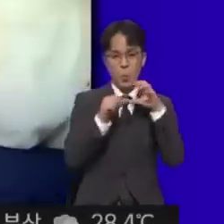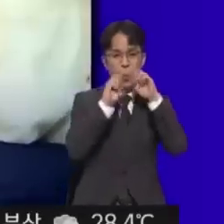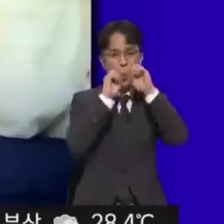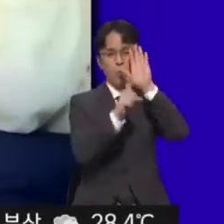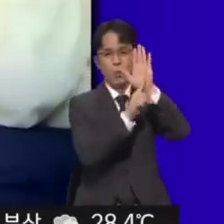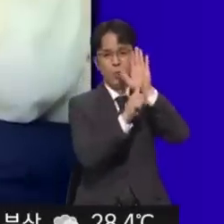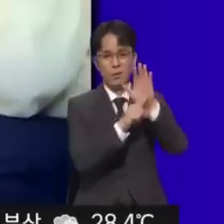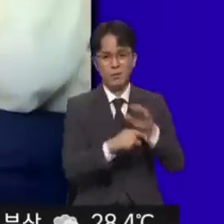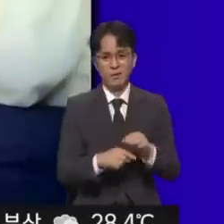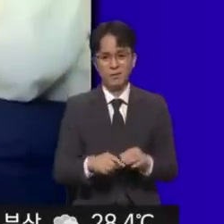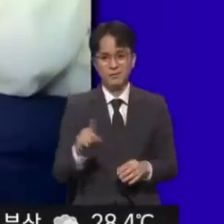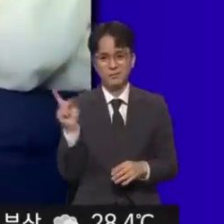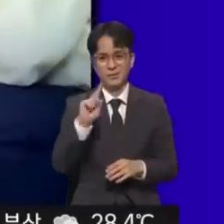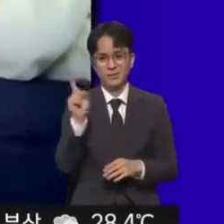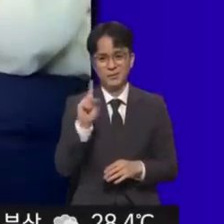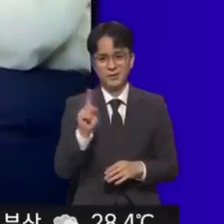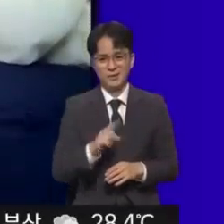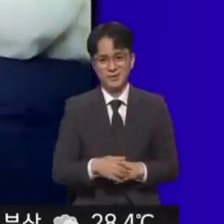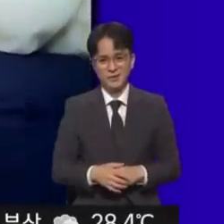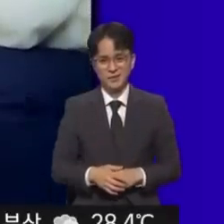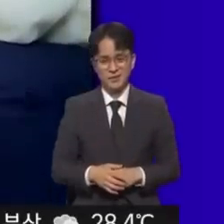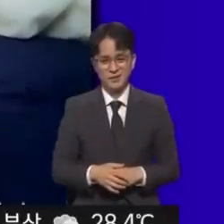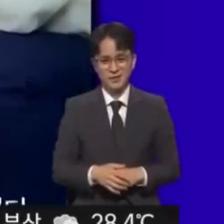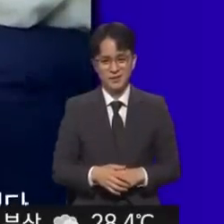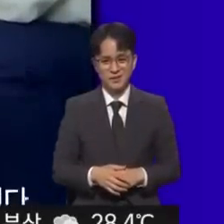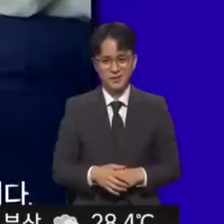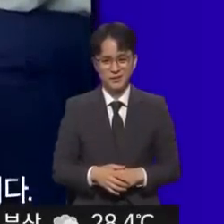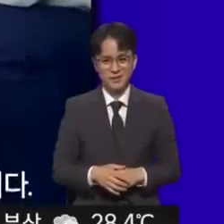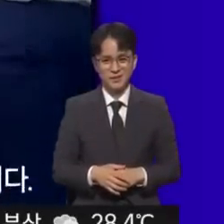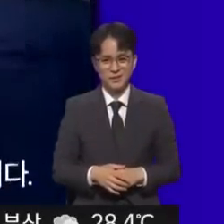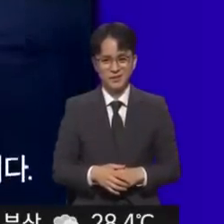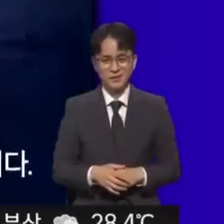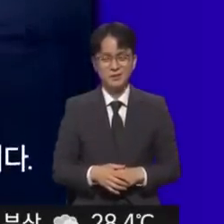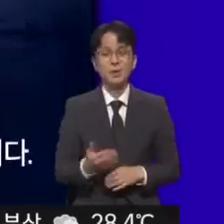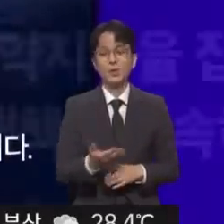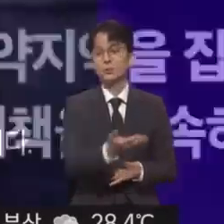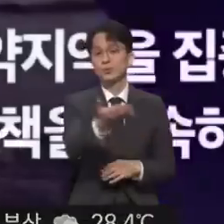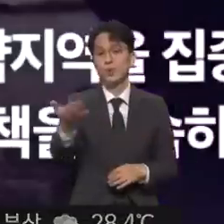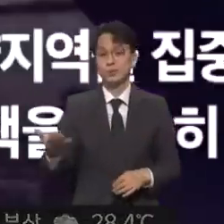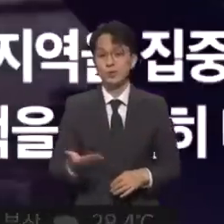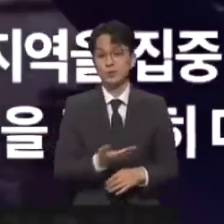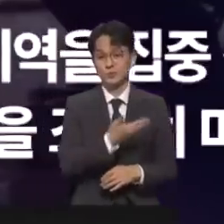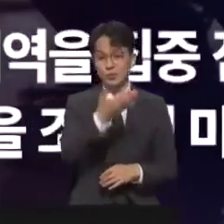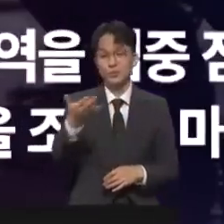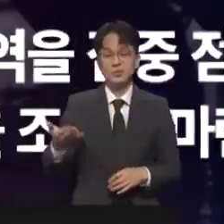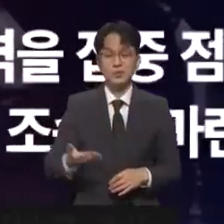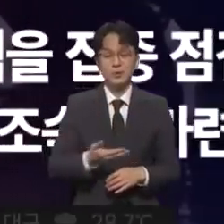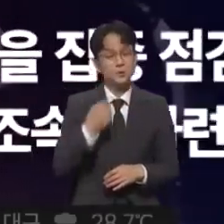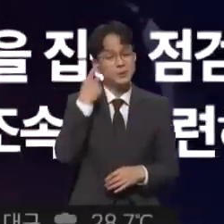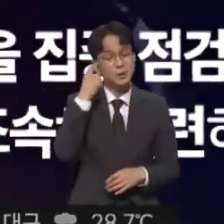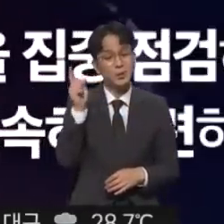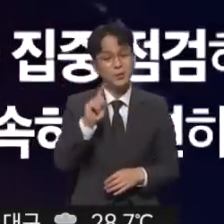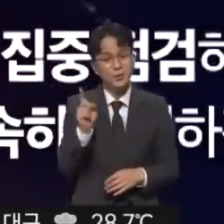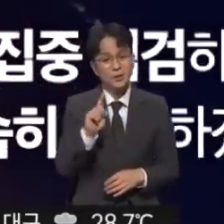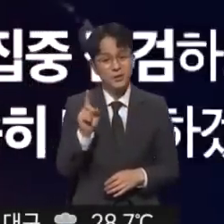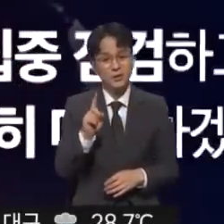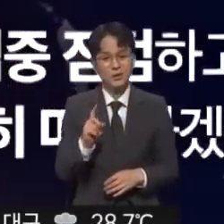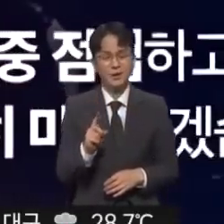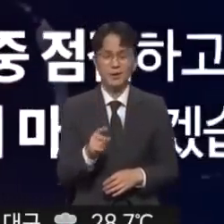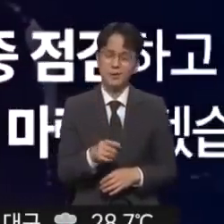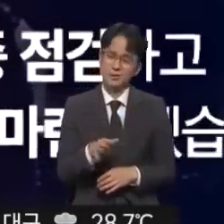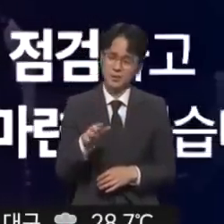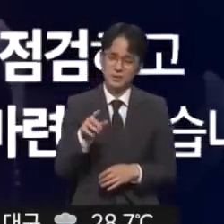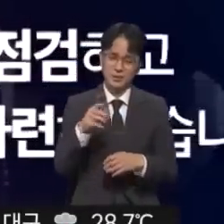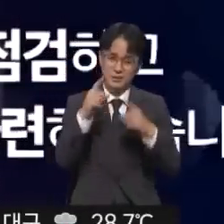맞느냐 되고 대부분은 그냥 쟁점을 던져놓고 여러분들의 의견을 듣는 건데 이건 너무 뻔한 거 저는